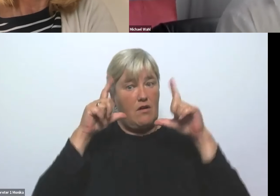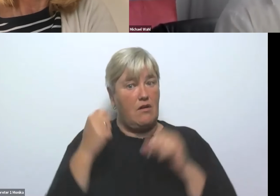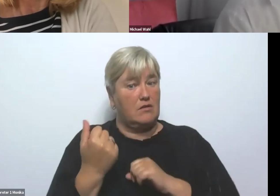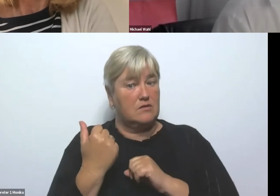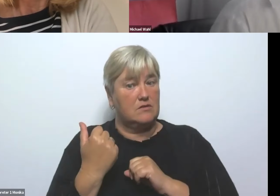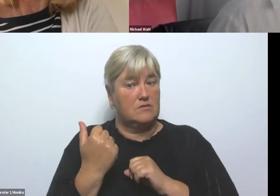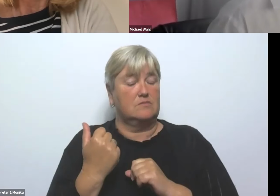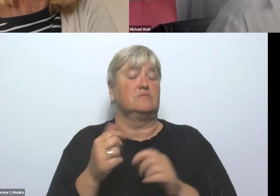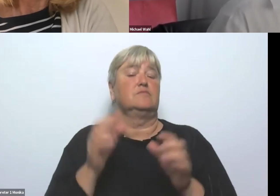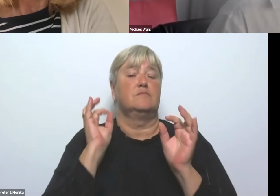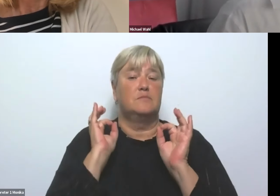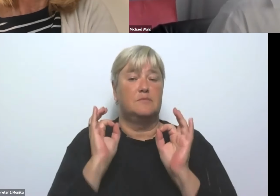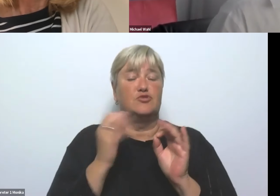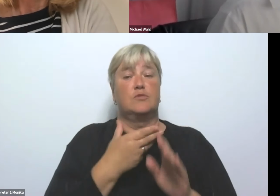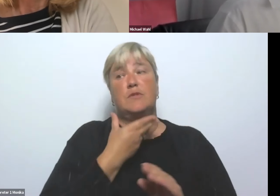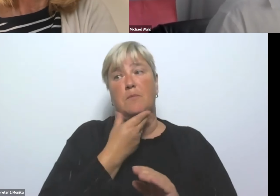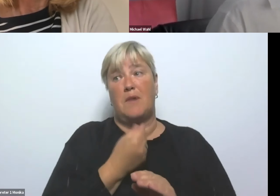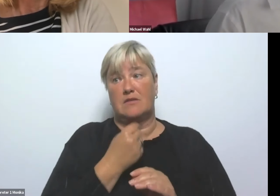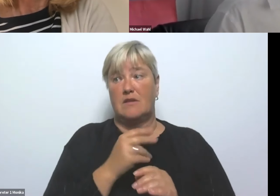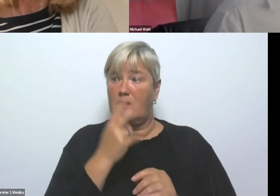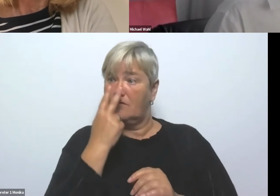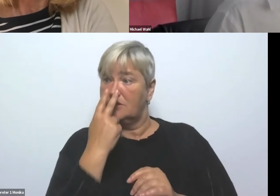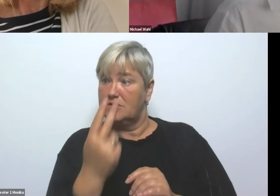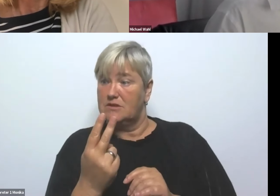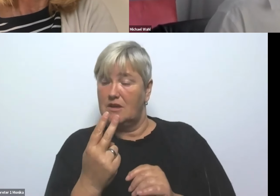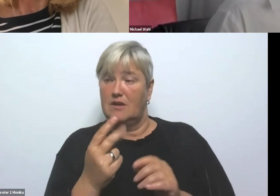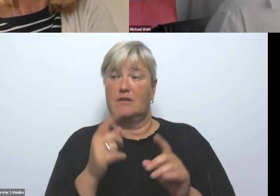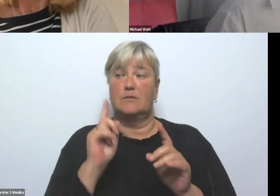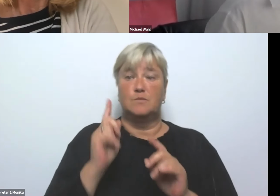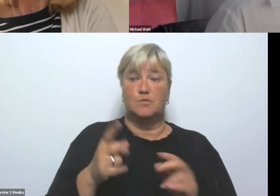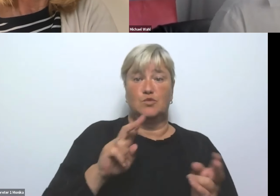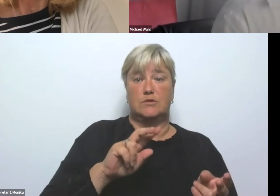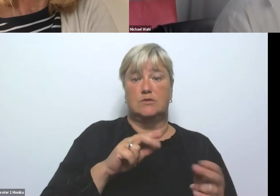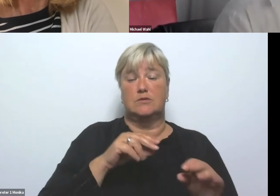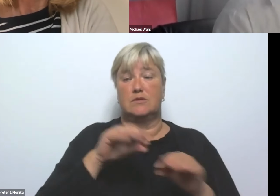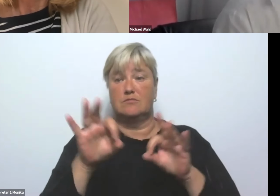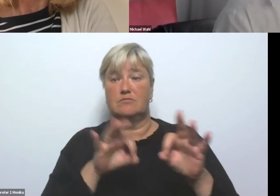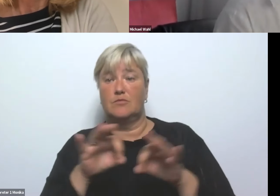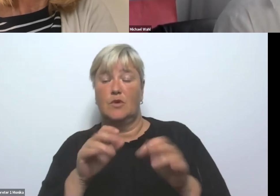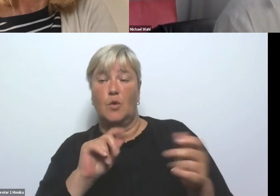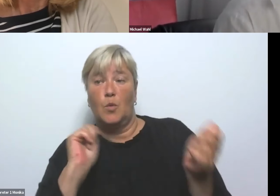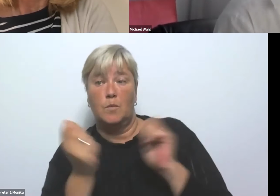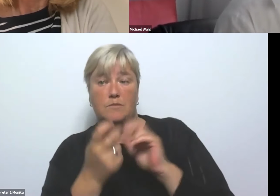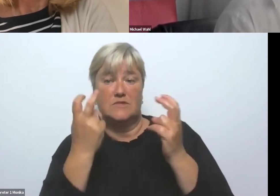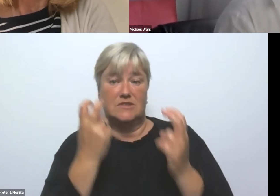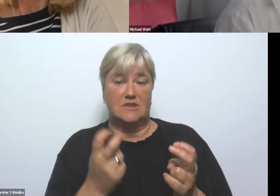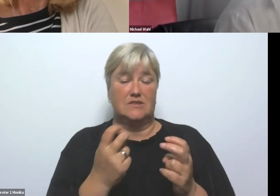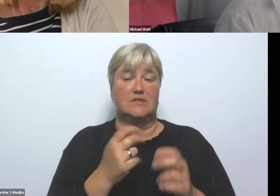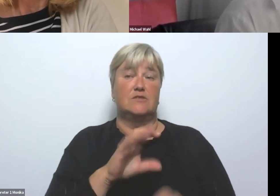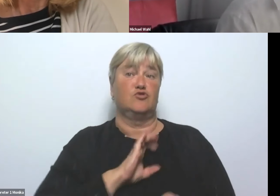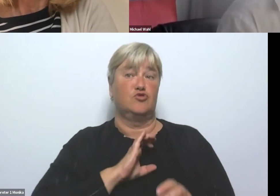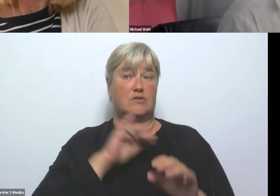ja, gewisse Bedarfe sehen, da eben zu regulieren. Und das ist, glaube ich, eine Chance, die man weiter befeuern